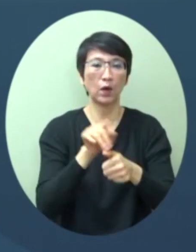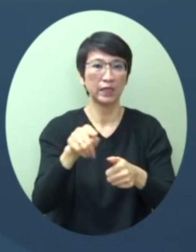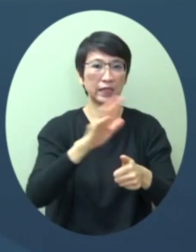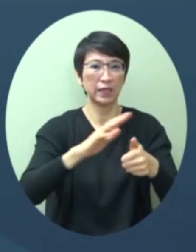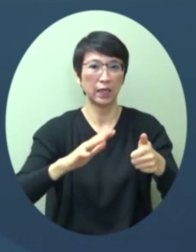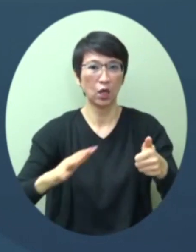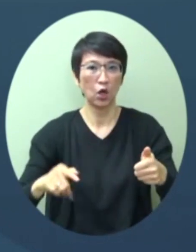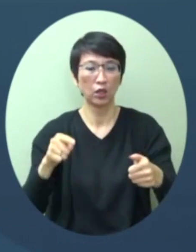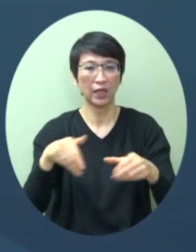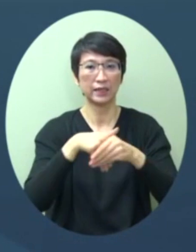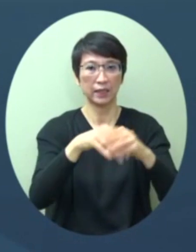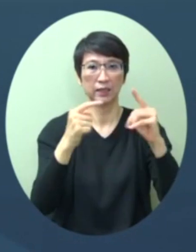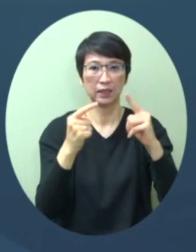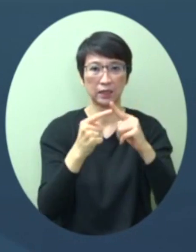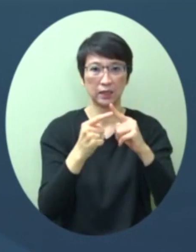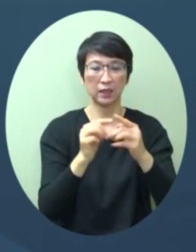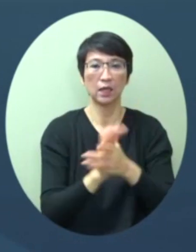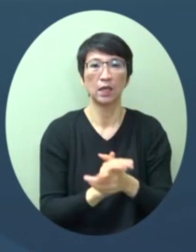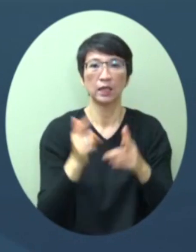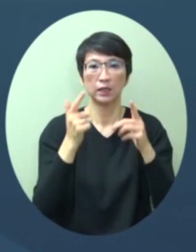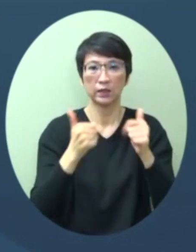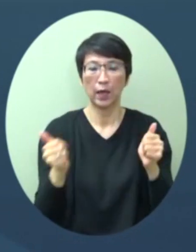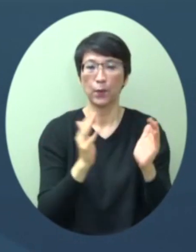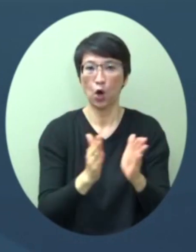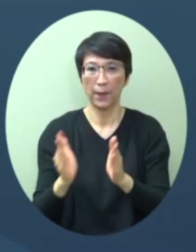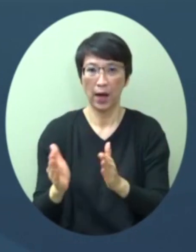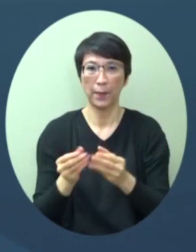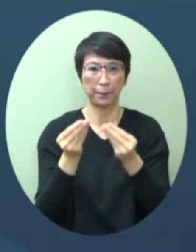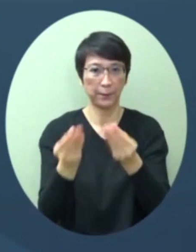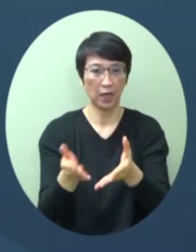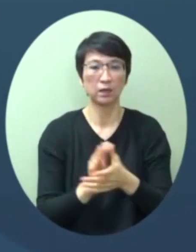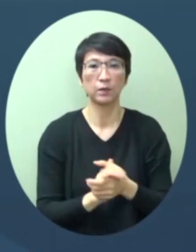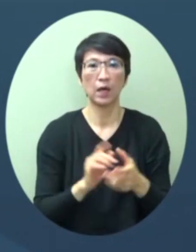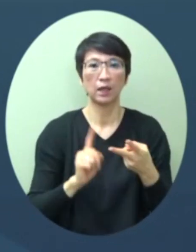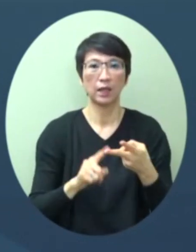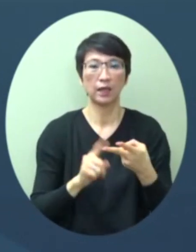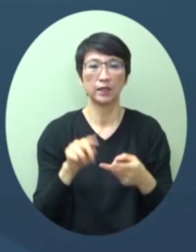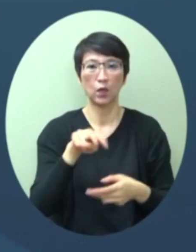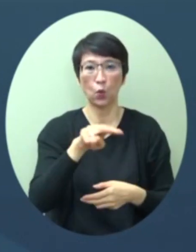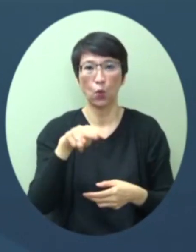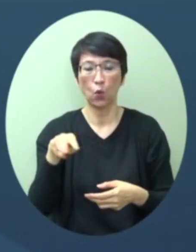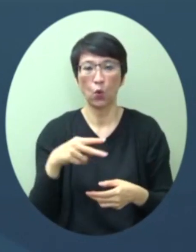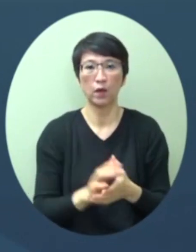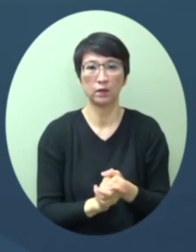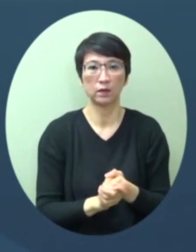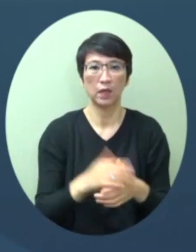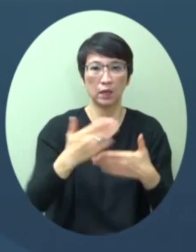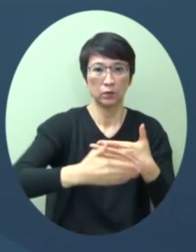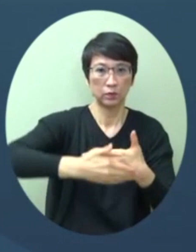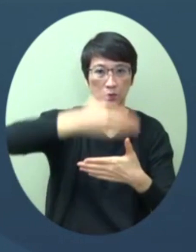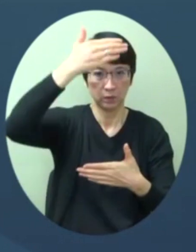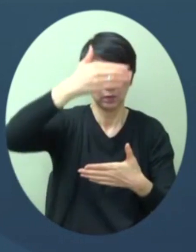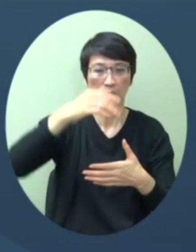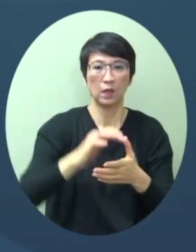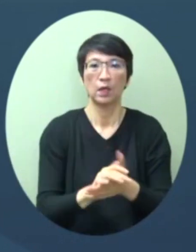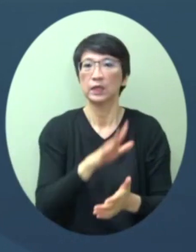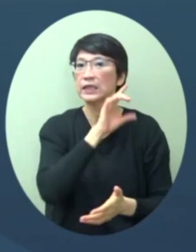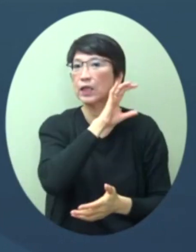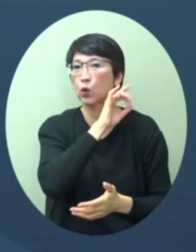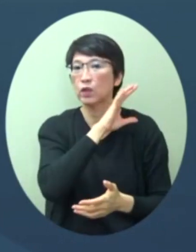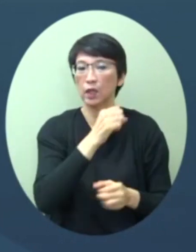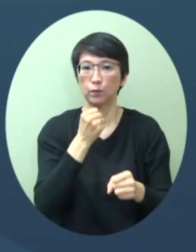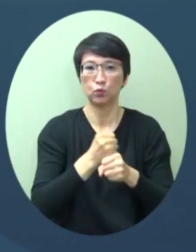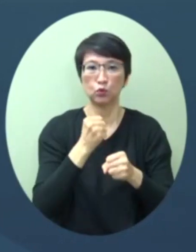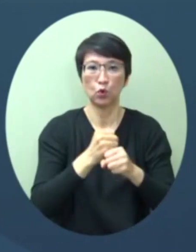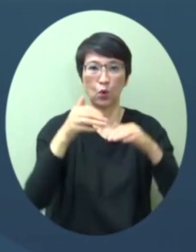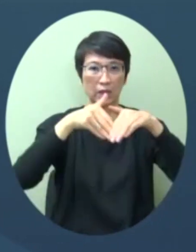影响的申请人作出一个适当的安排第二是物色更多整栋的酒店作隔离